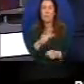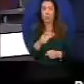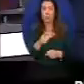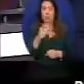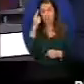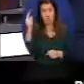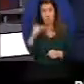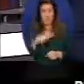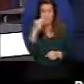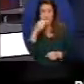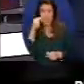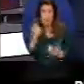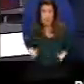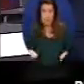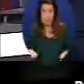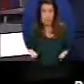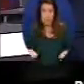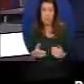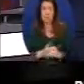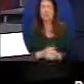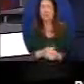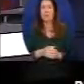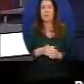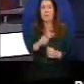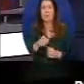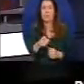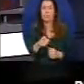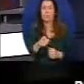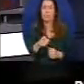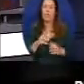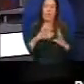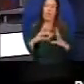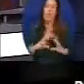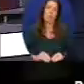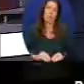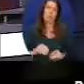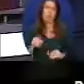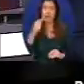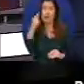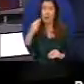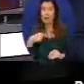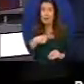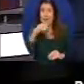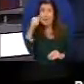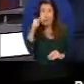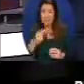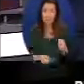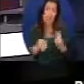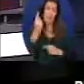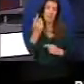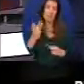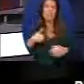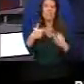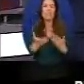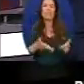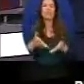וחשבנו שזה סמים, כן? הוא גם, אימתנו אותו עם העובדה שזה סמים, אז הוא רווח לו, אתה רואה את צבע פניו פתאום משתנה. איזה סמים, חבר'ה. איזה סמים, אני מספק שירותי